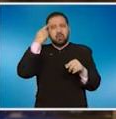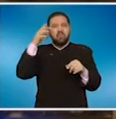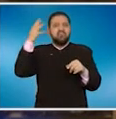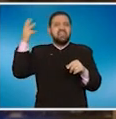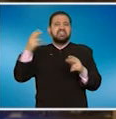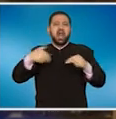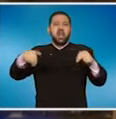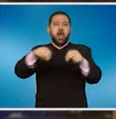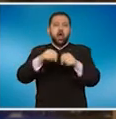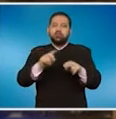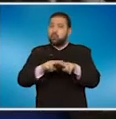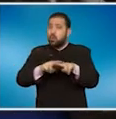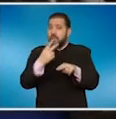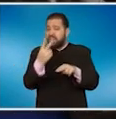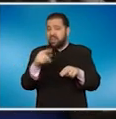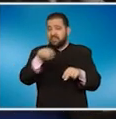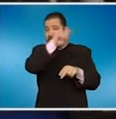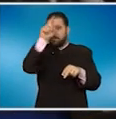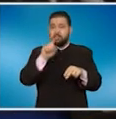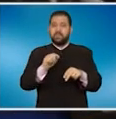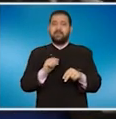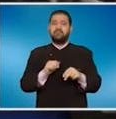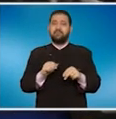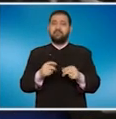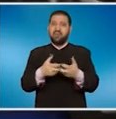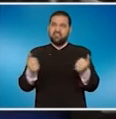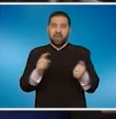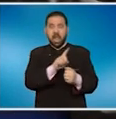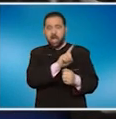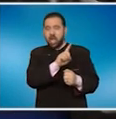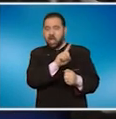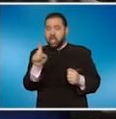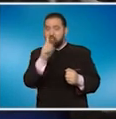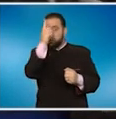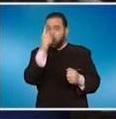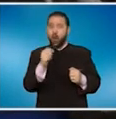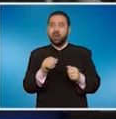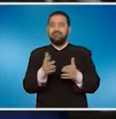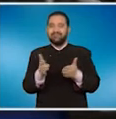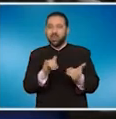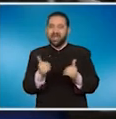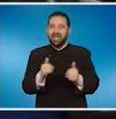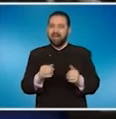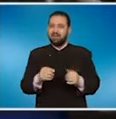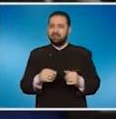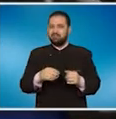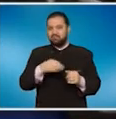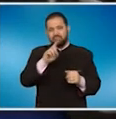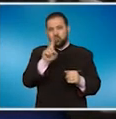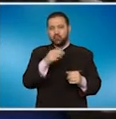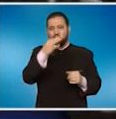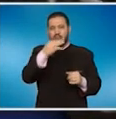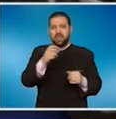închipuire. Fără de nicio îndoială, noi nu ne exprimăm spunând că credem în diavol, credem în